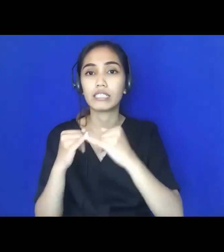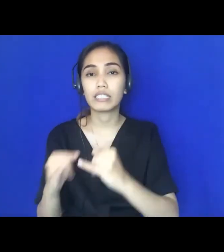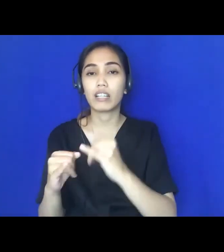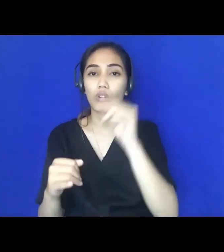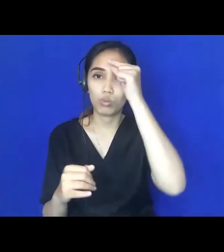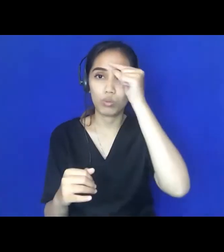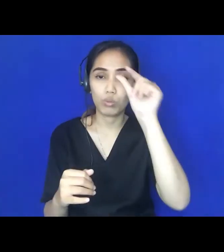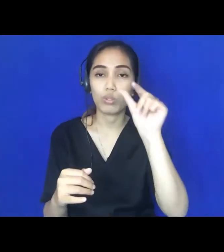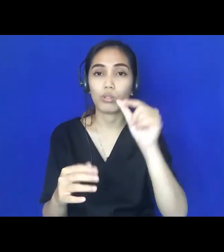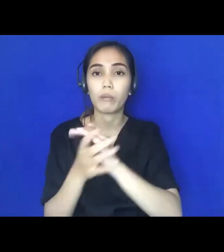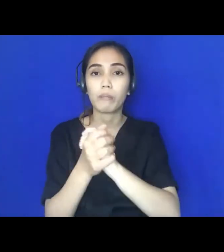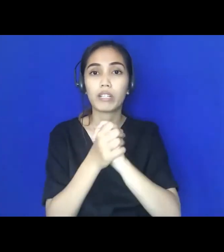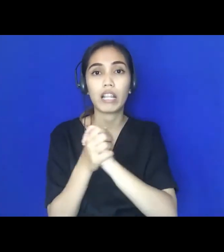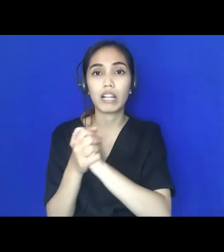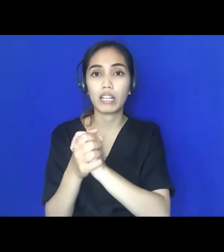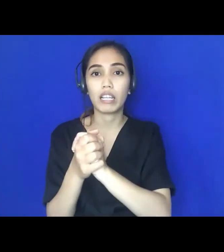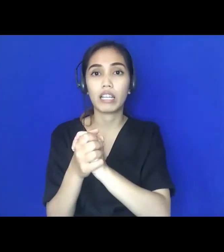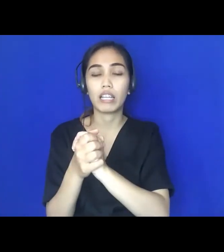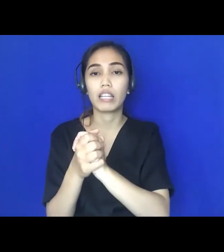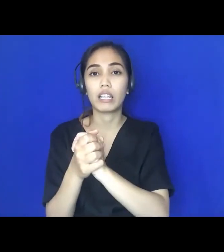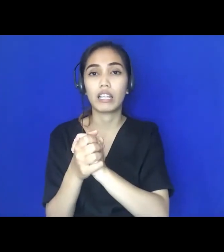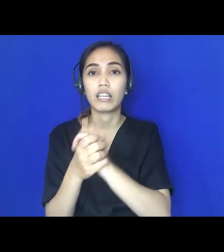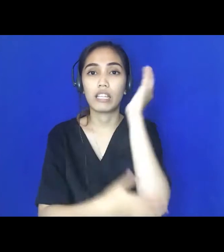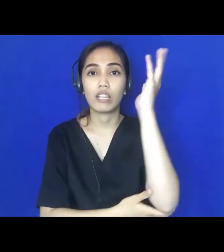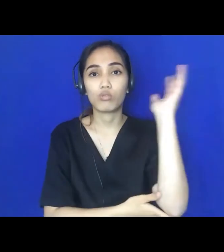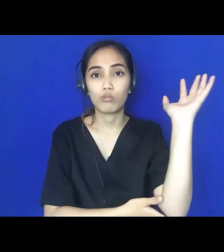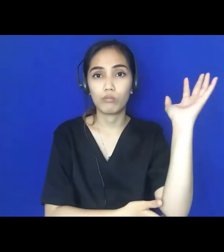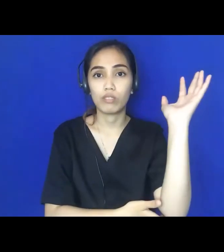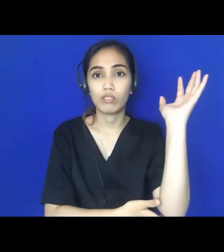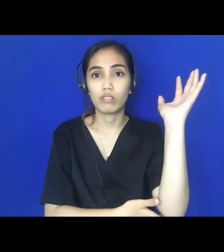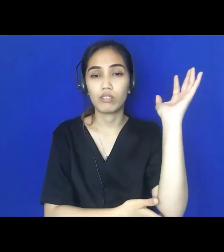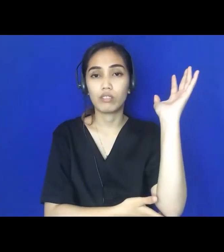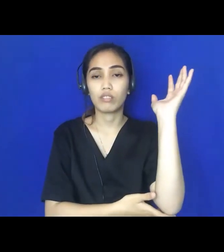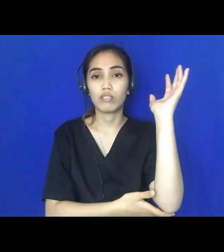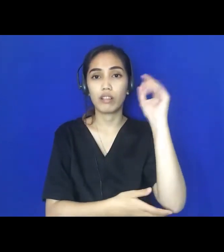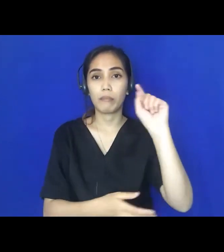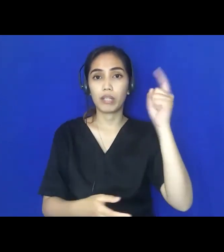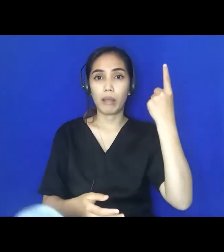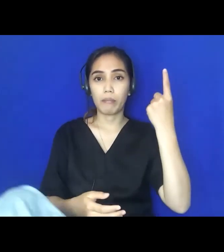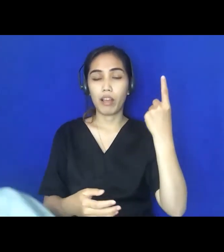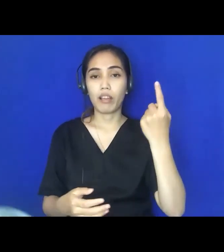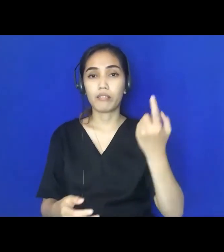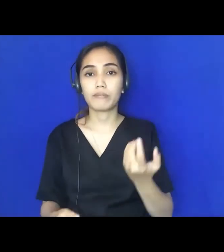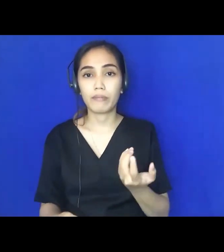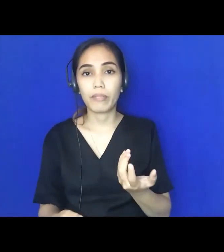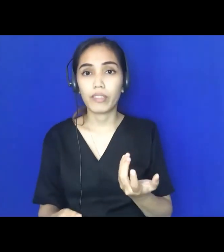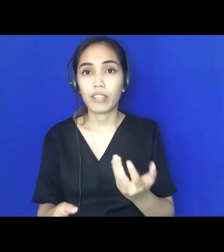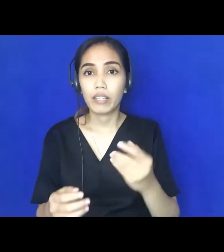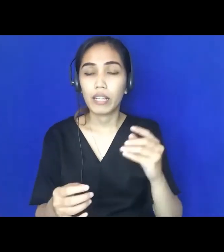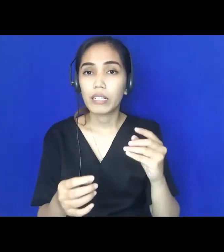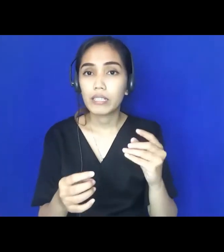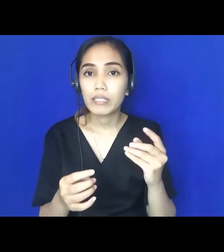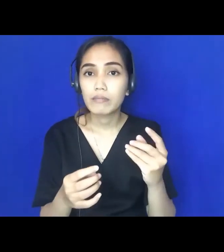untuk memperkenalkan para narasumber kita. Yang pertama, saya ingin menyapa terlebih